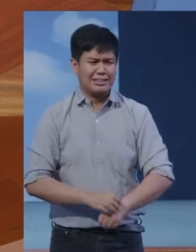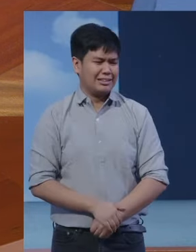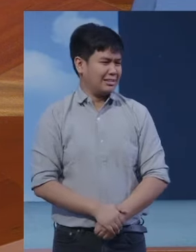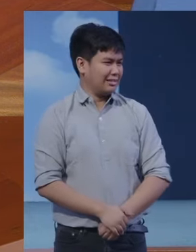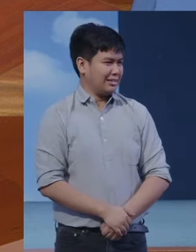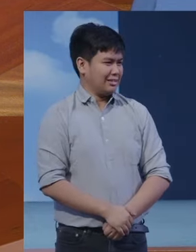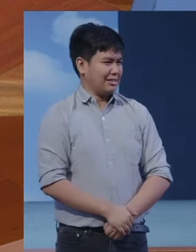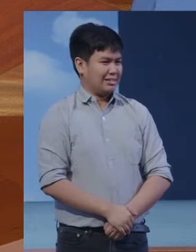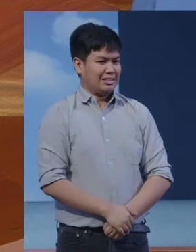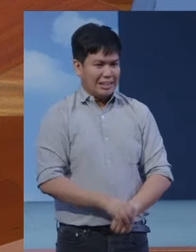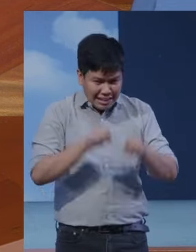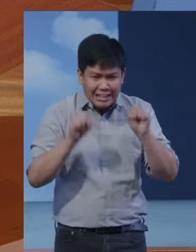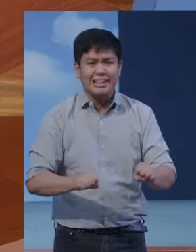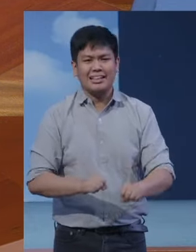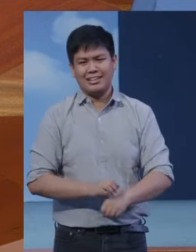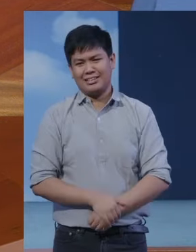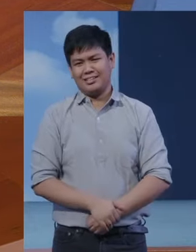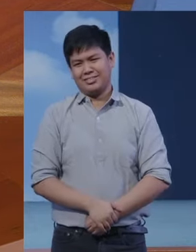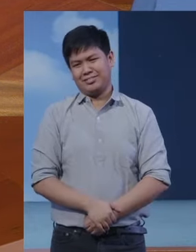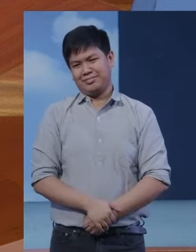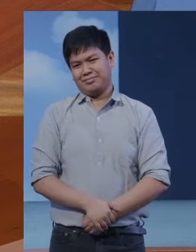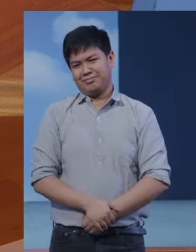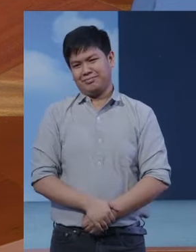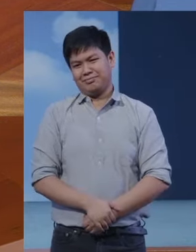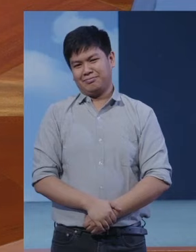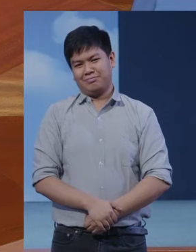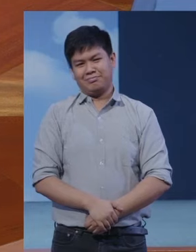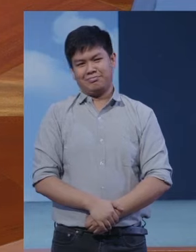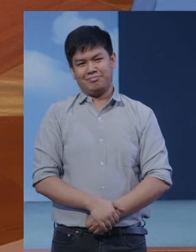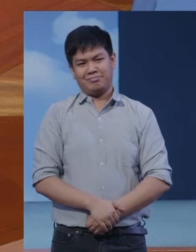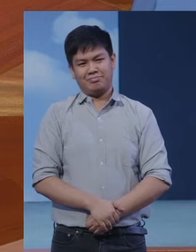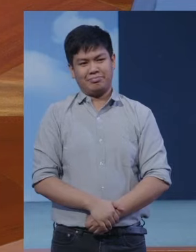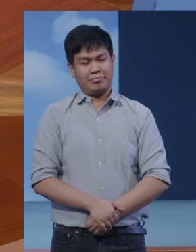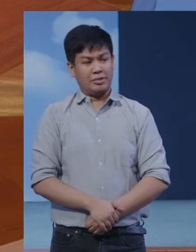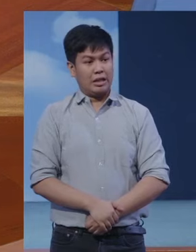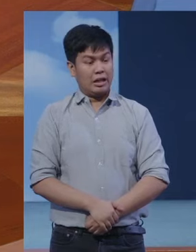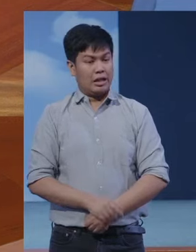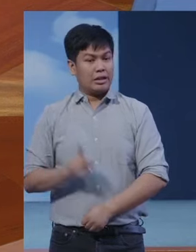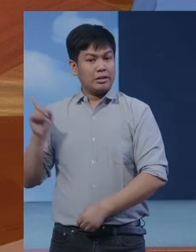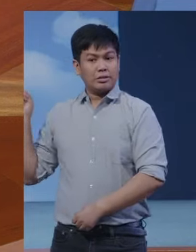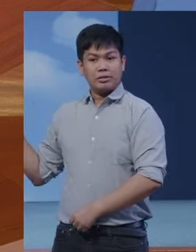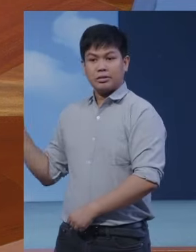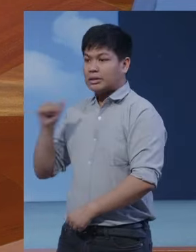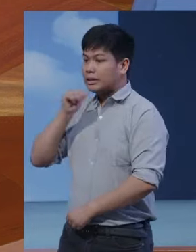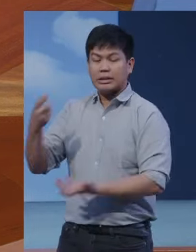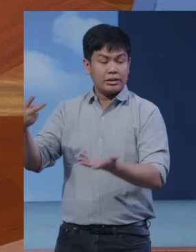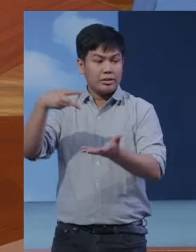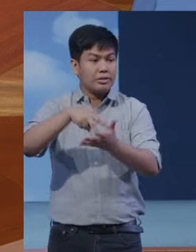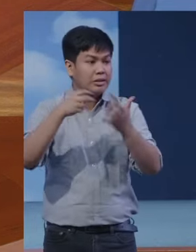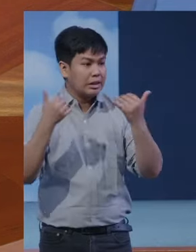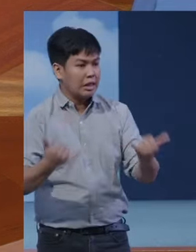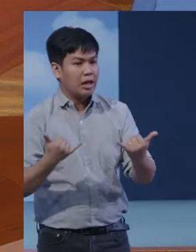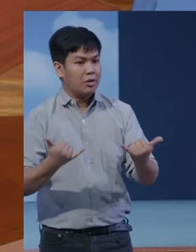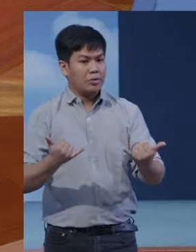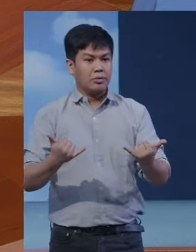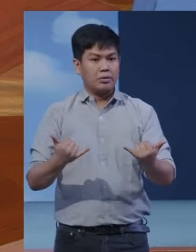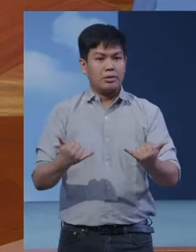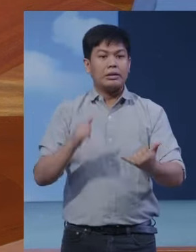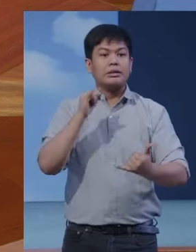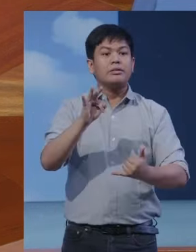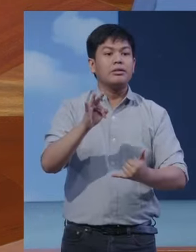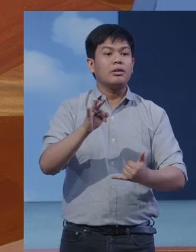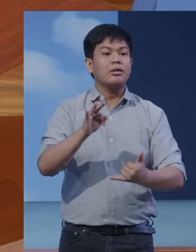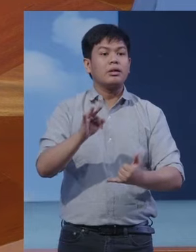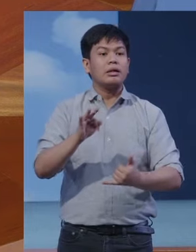po pwedeng pwede Hindi po ako nakatayo sa inyong harapan ngayon kung